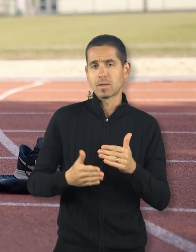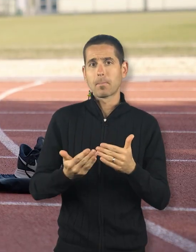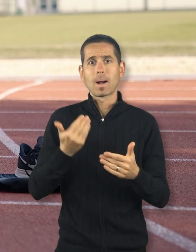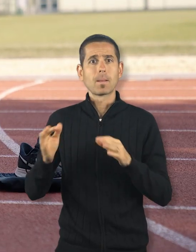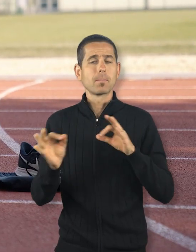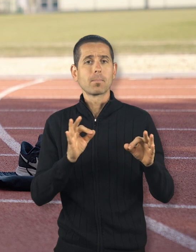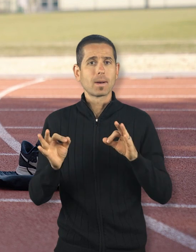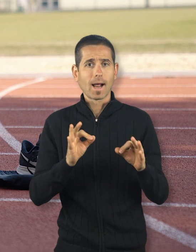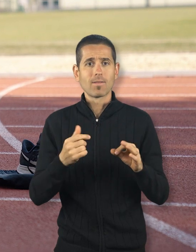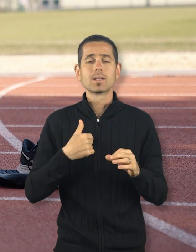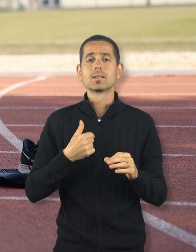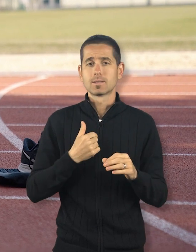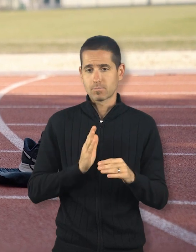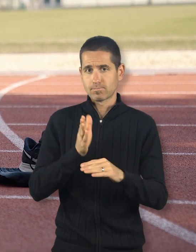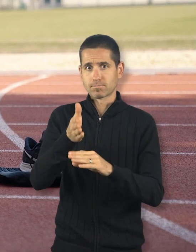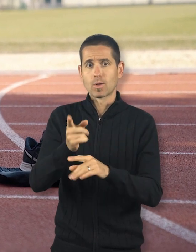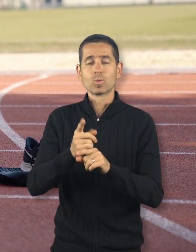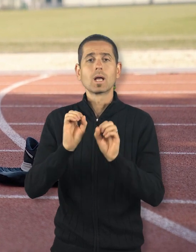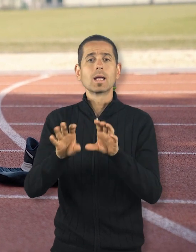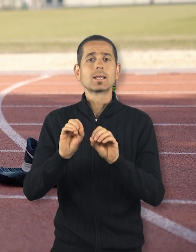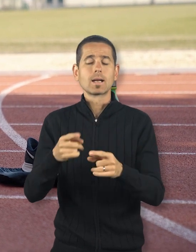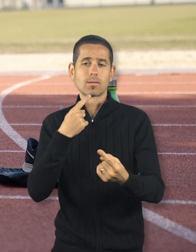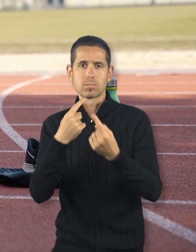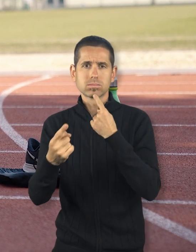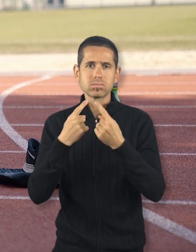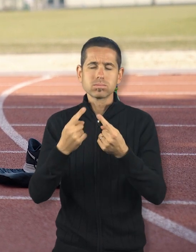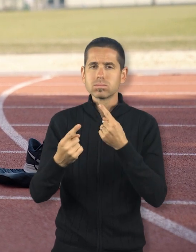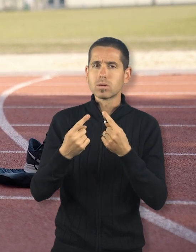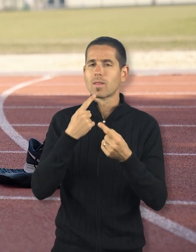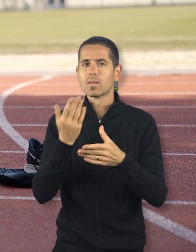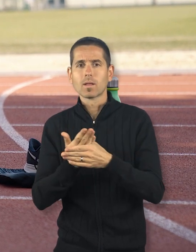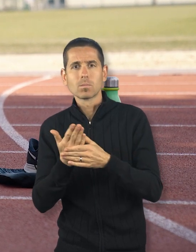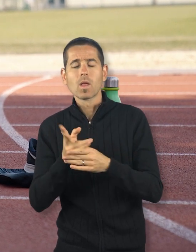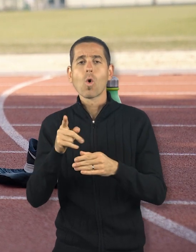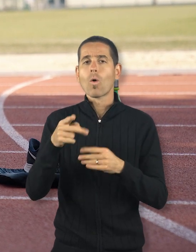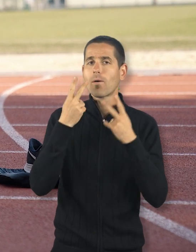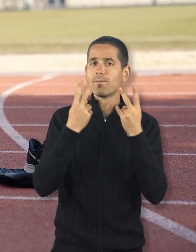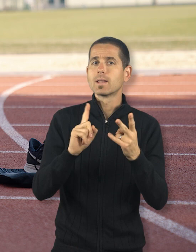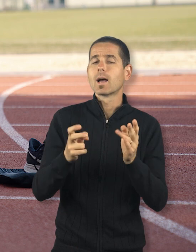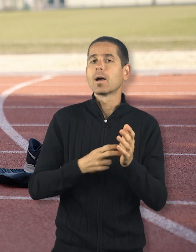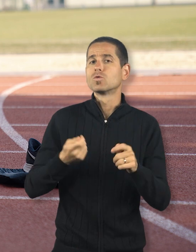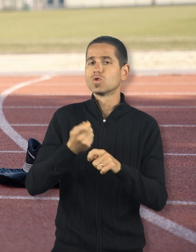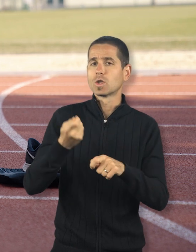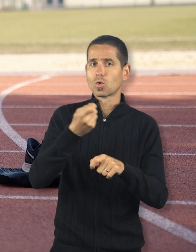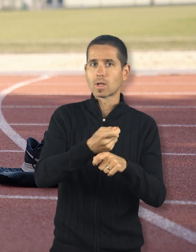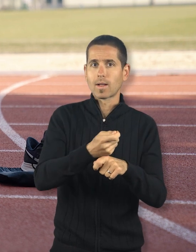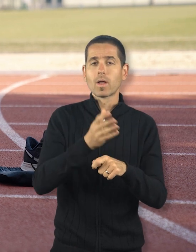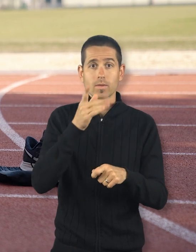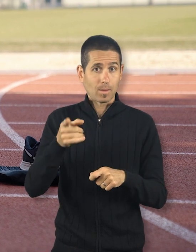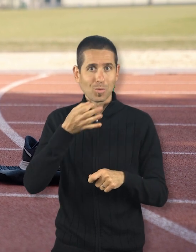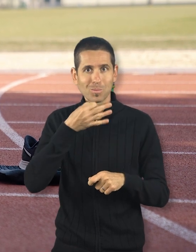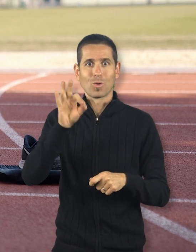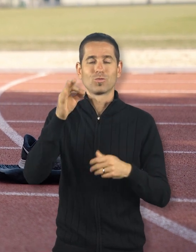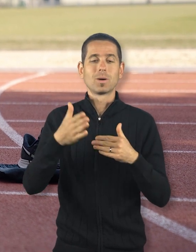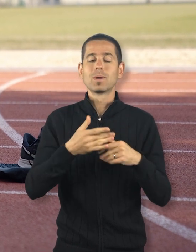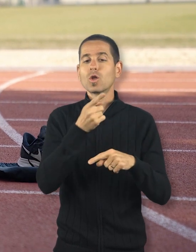Pred pripravam sem šla tudi k trenerju, da sva se posvetovala, kako on vidi, kaj še dodati, da bo boljša